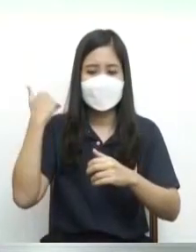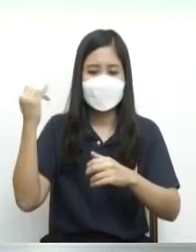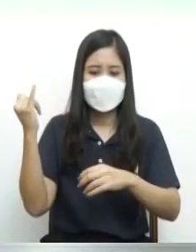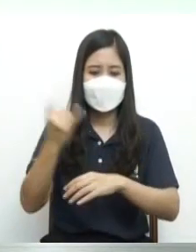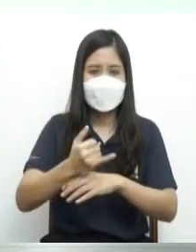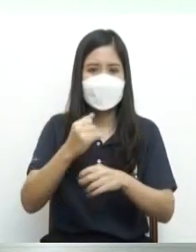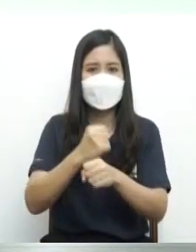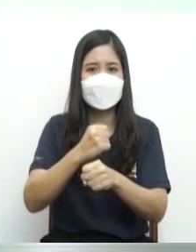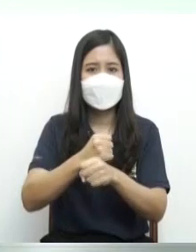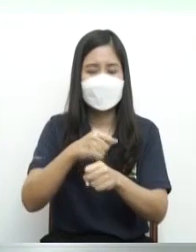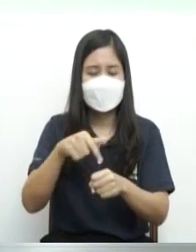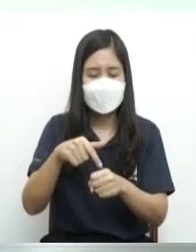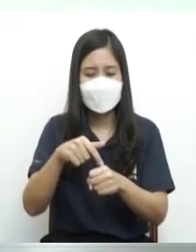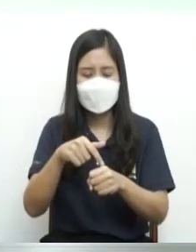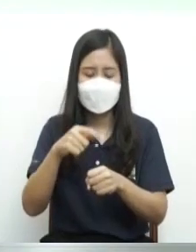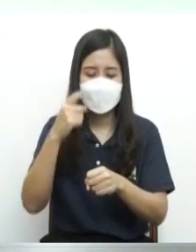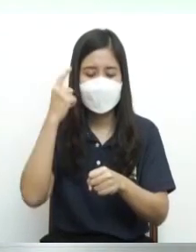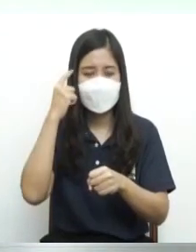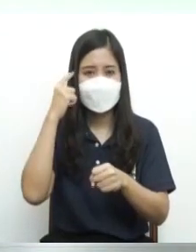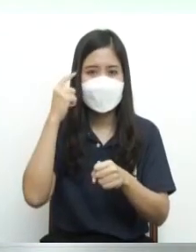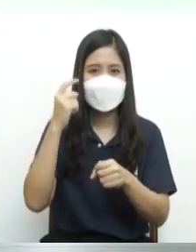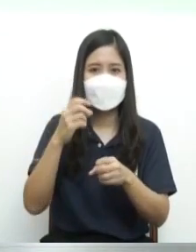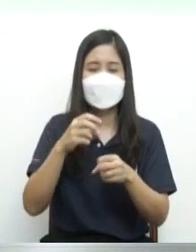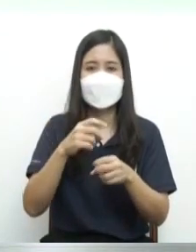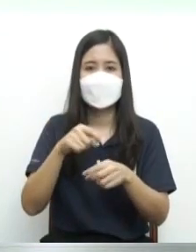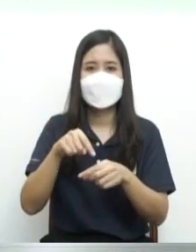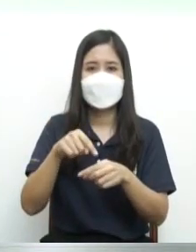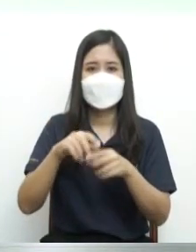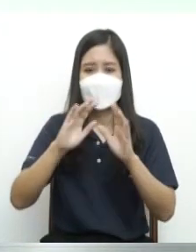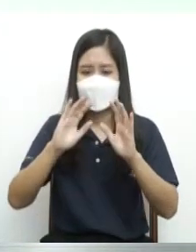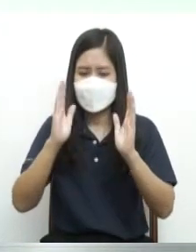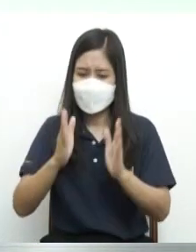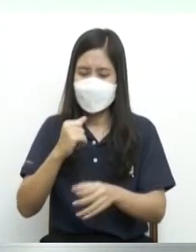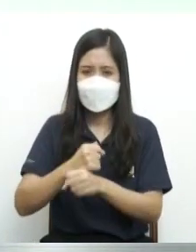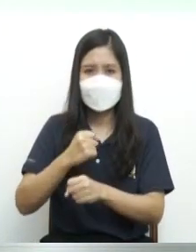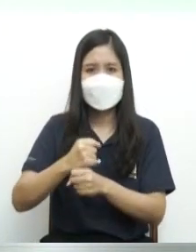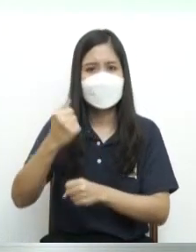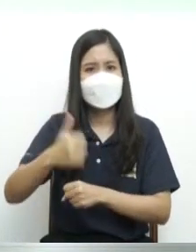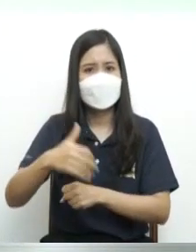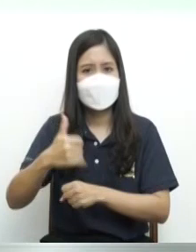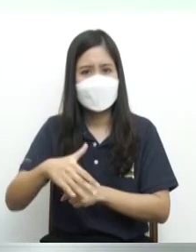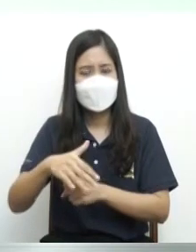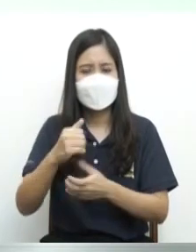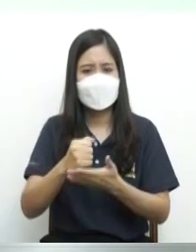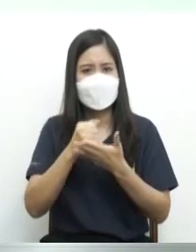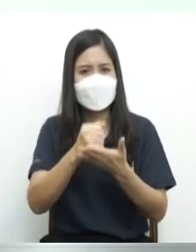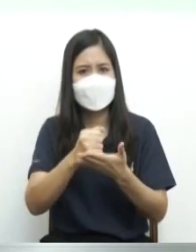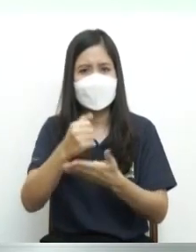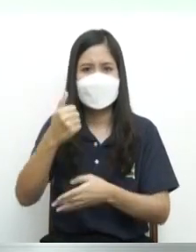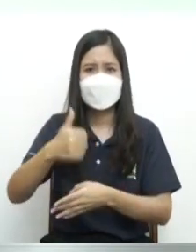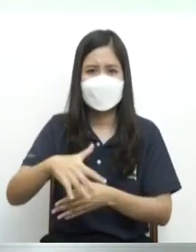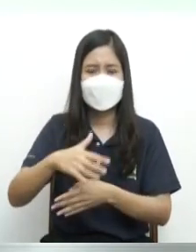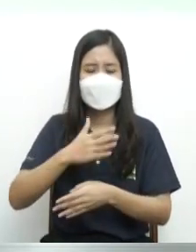ห็นทุกคนมารายงานตัวมีกลุ่มหนึ่งเอ๊ะดูท่าทางเจ้าหน้าที่ก็ไม่ใช่ผู้ช่วยก็ไม่เชิงผมก็เลยถาม